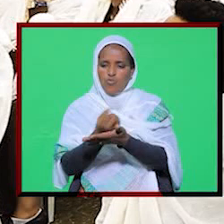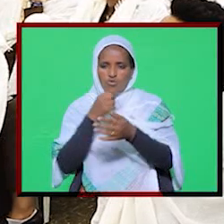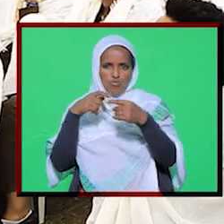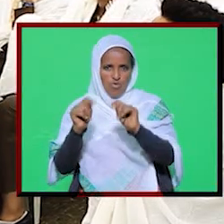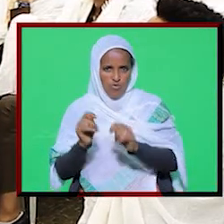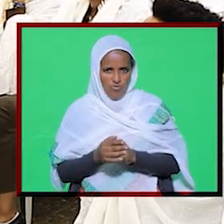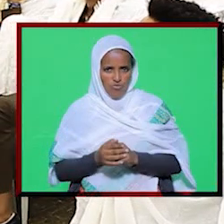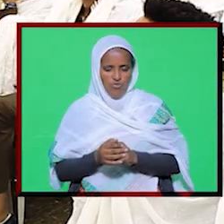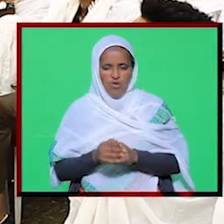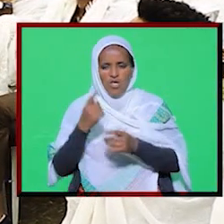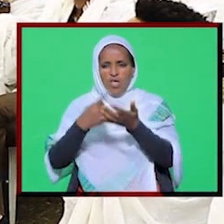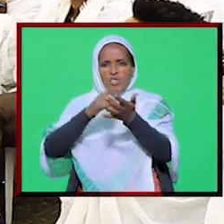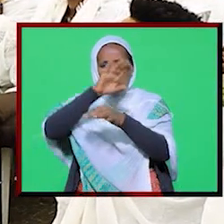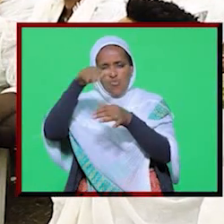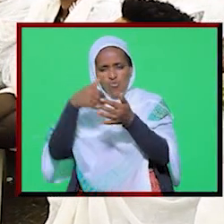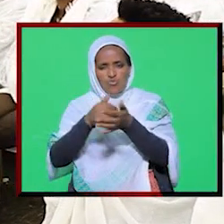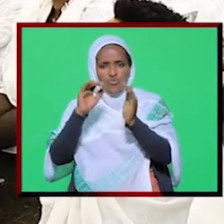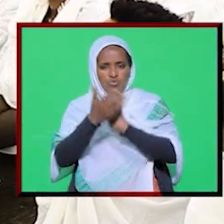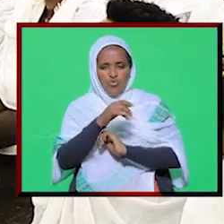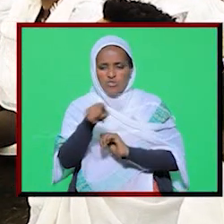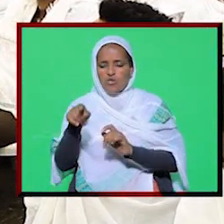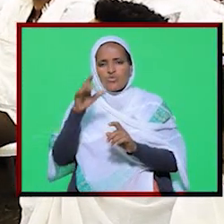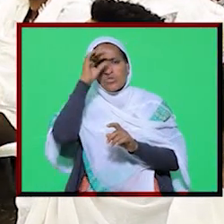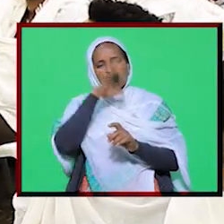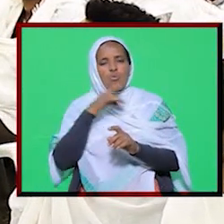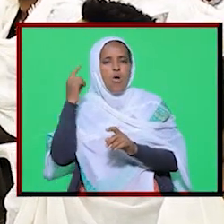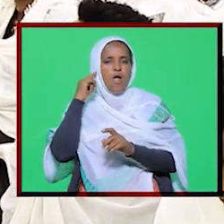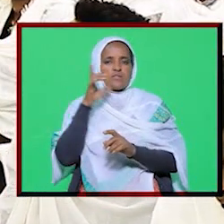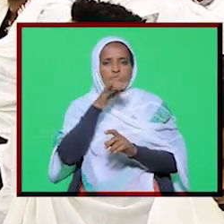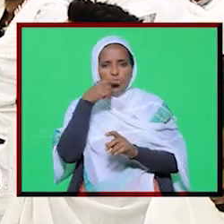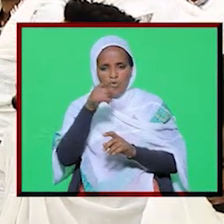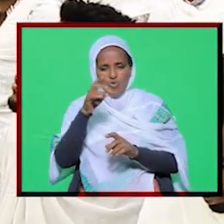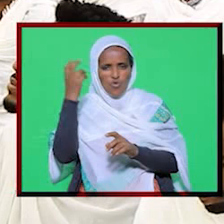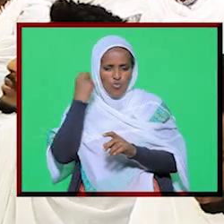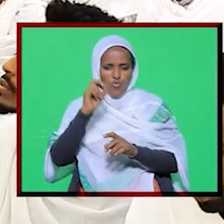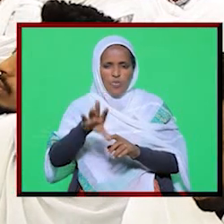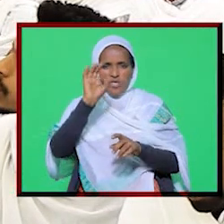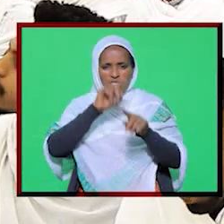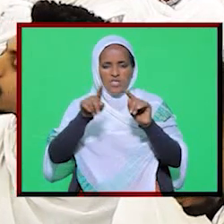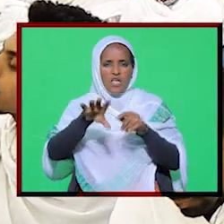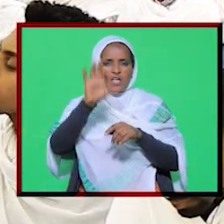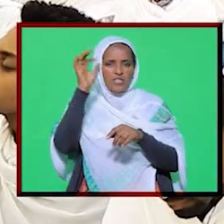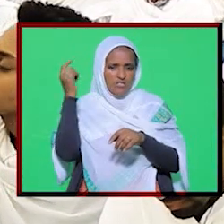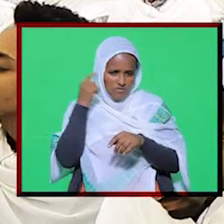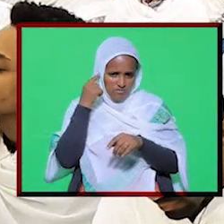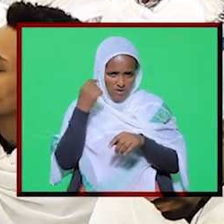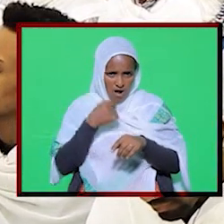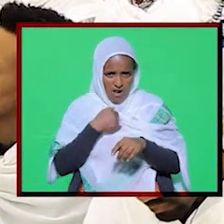ሞከሩ። ይህ ሁሉ ሲሆን እሳቸው ሰው አልሰማም ብለው ነው። የወርቁን መገኘት ግን የሰማ ሰው አለ